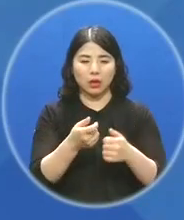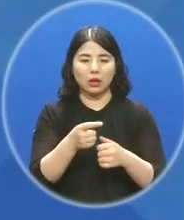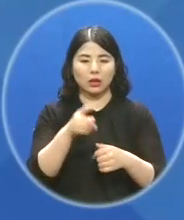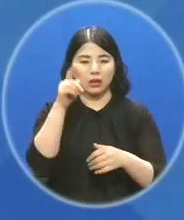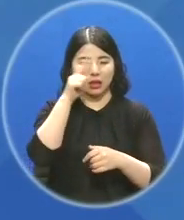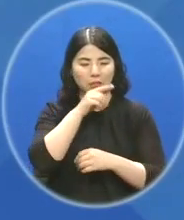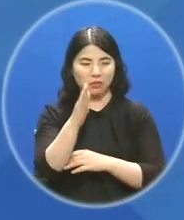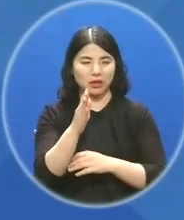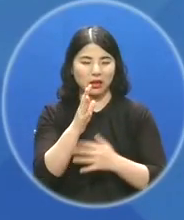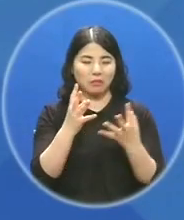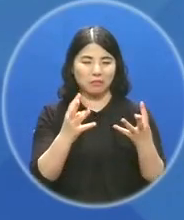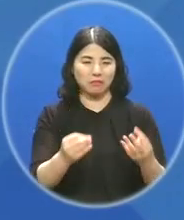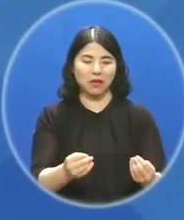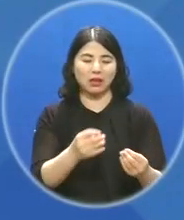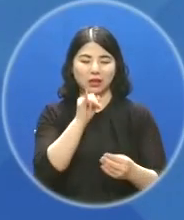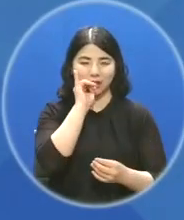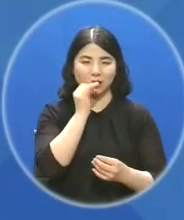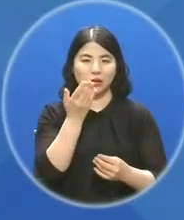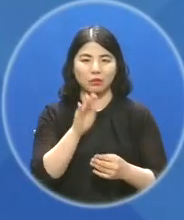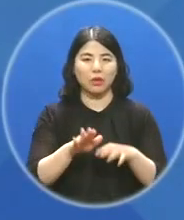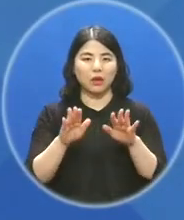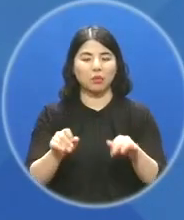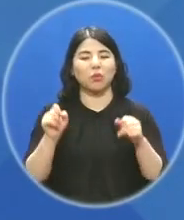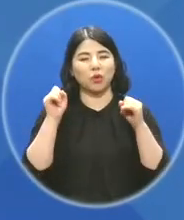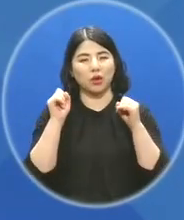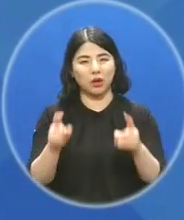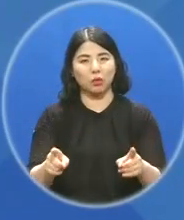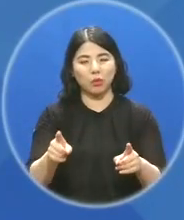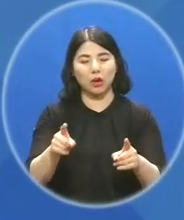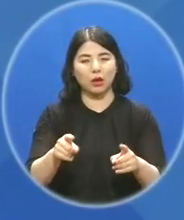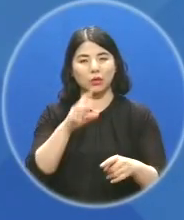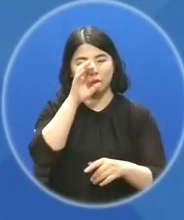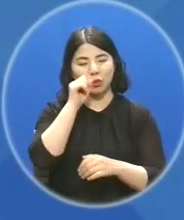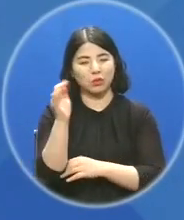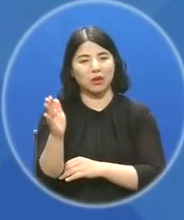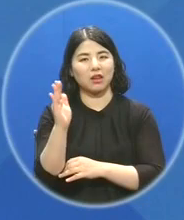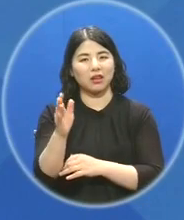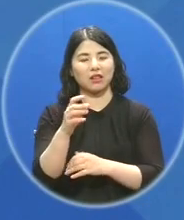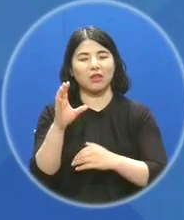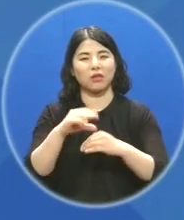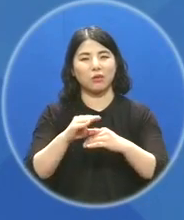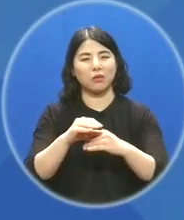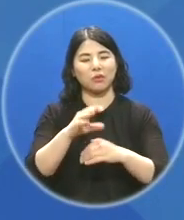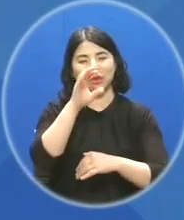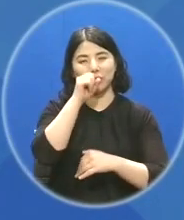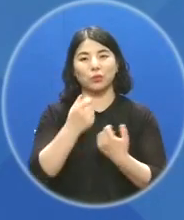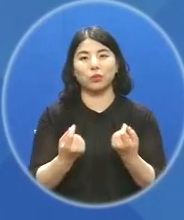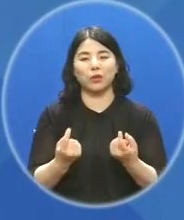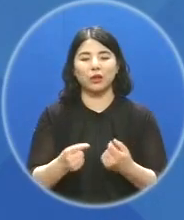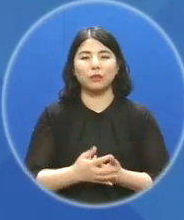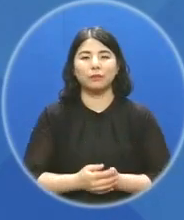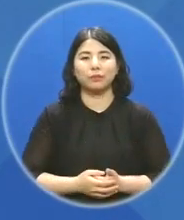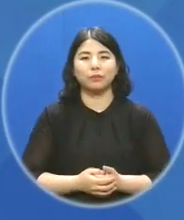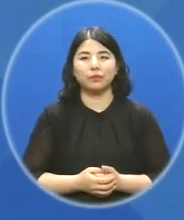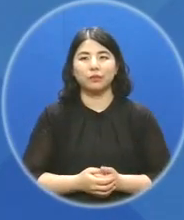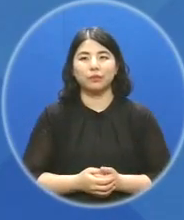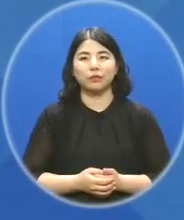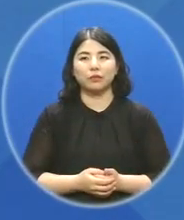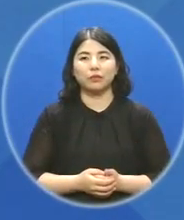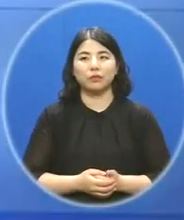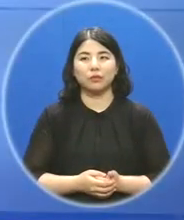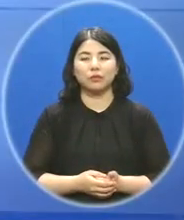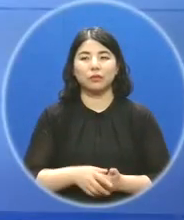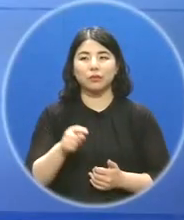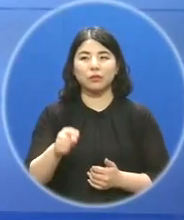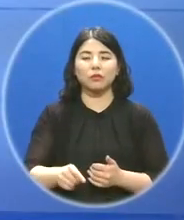나쁜 이야기로만 좀 많이 나왔었었는데 이번 게 좀 좋은 이야기로. 언론에 노출됐으면 네. 좋겠다는 생각이 듭니다. 네, 그 전면적인